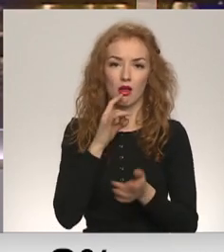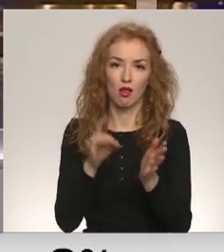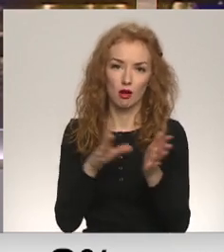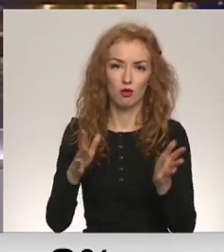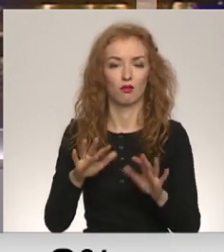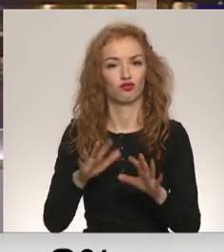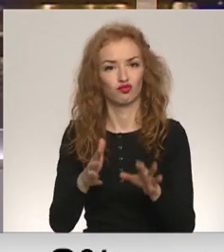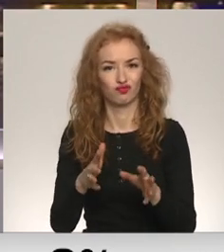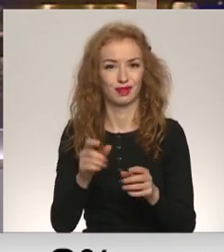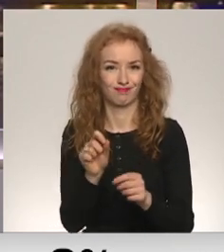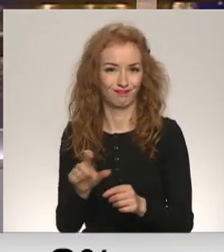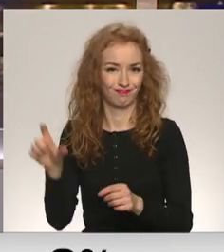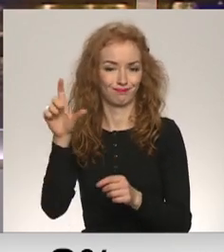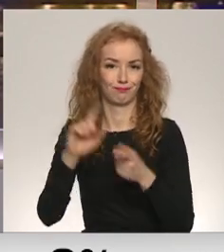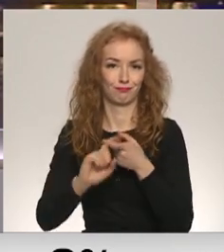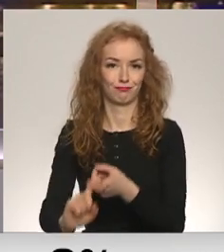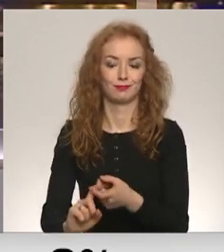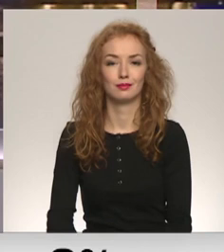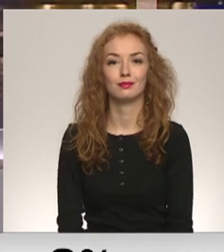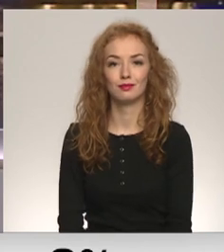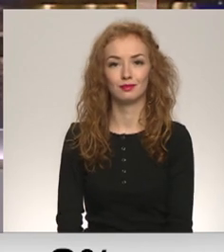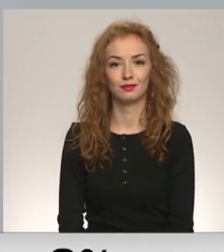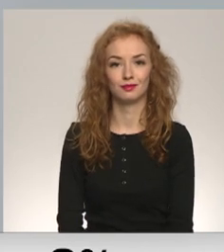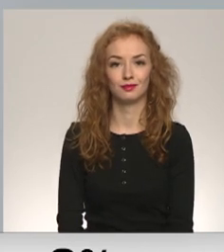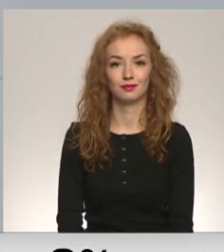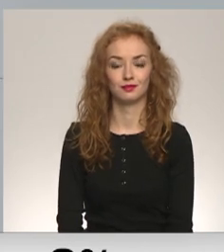cenu paaugstinājumu. Plašāk Iļas Kozina sižetā.